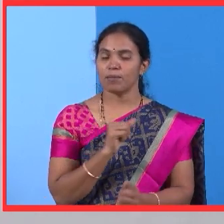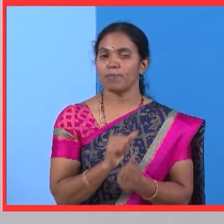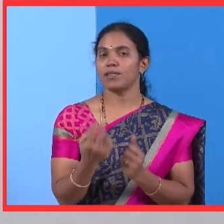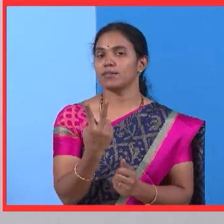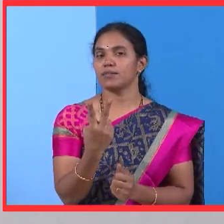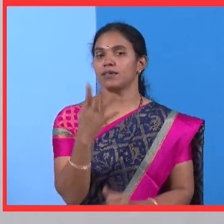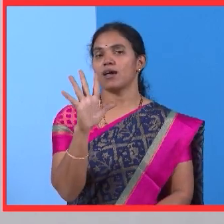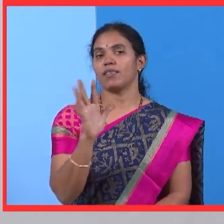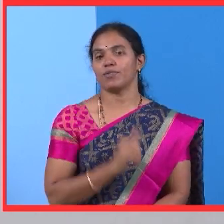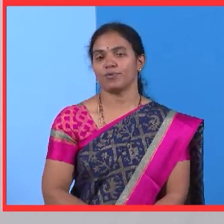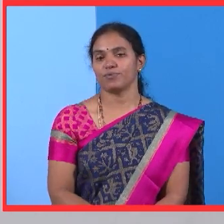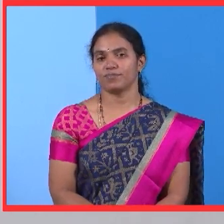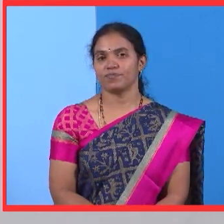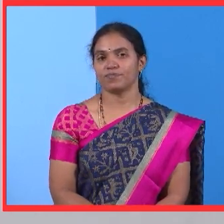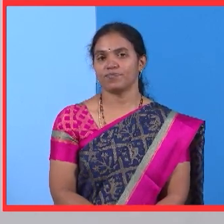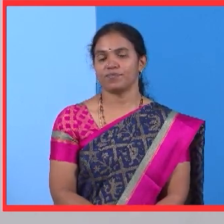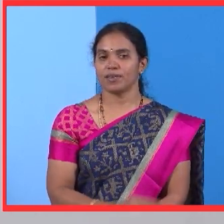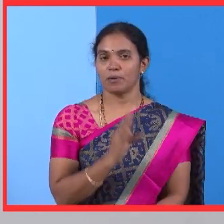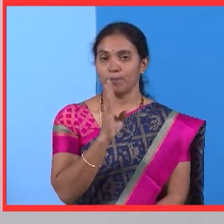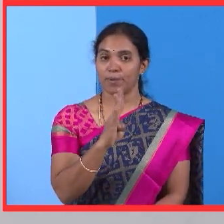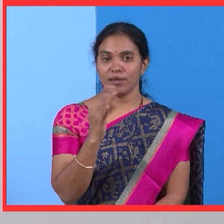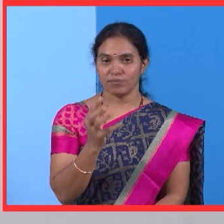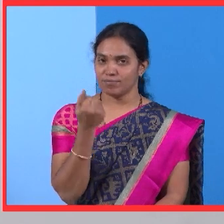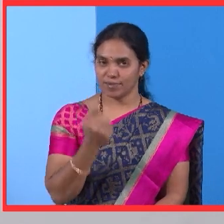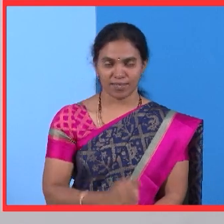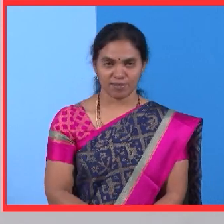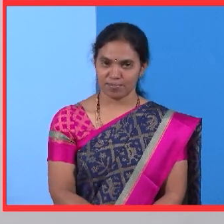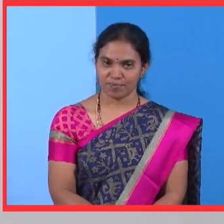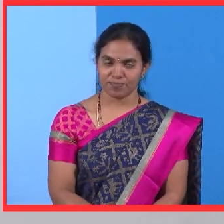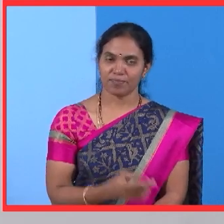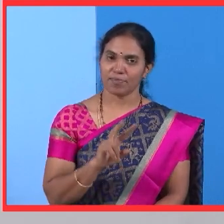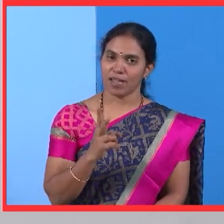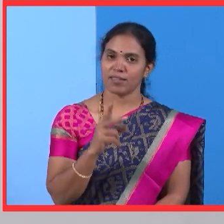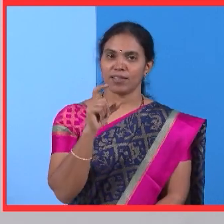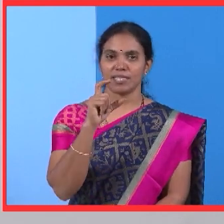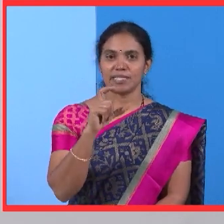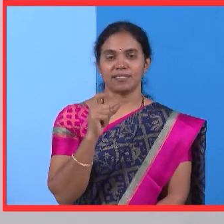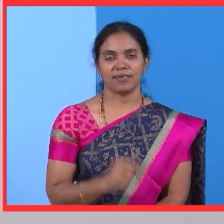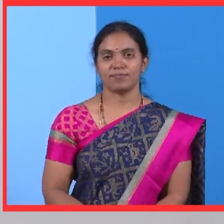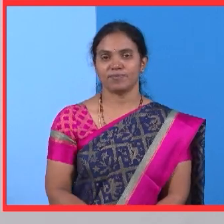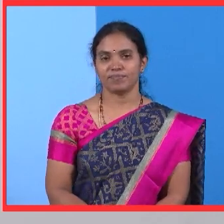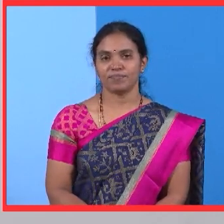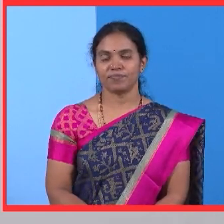பியினுடைய ஆயத்தொலைவு அடுத்தது சி என்ற புள்ளியினுடைய ஆயத்தொலைவு